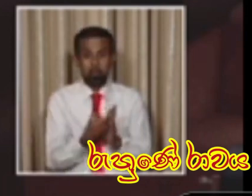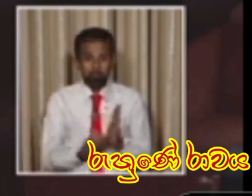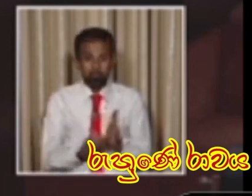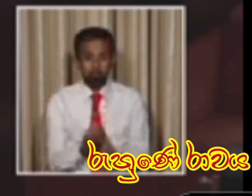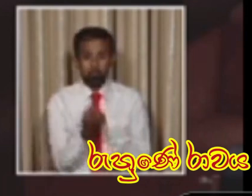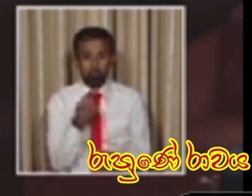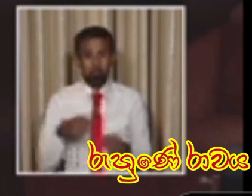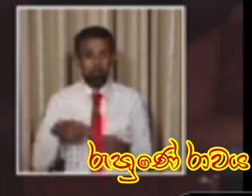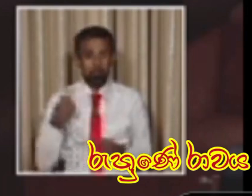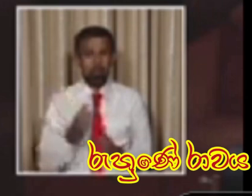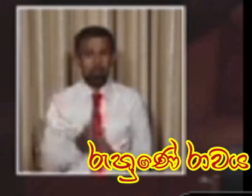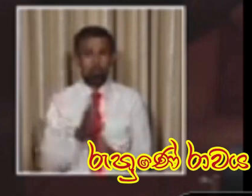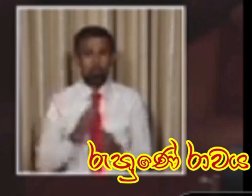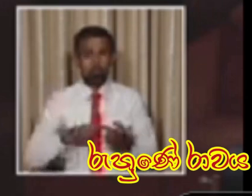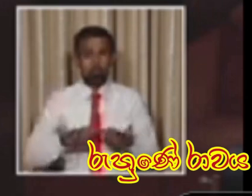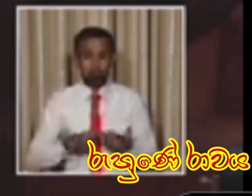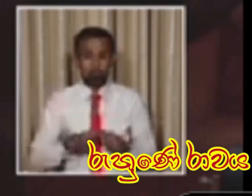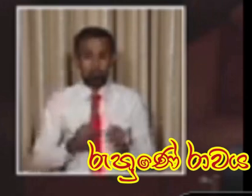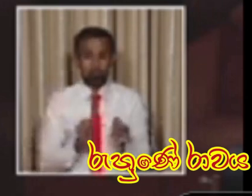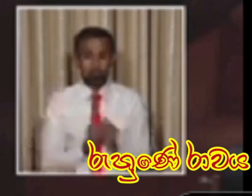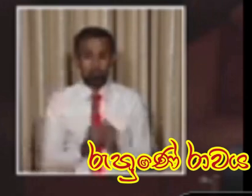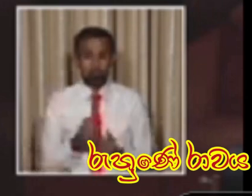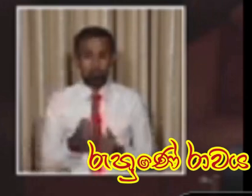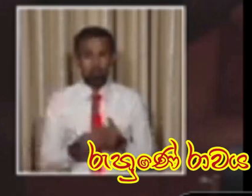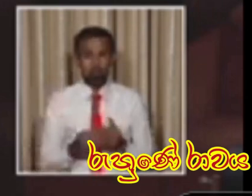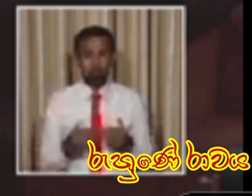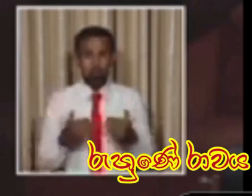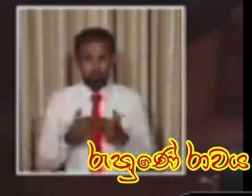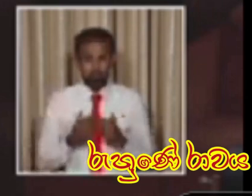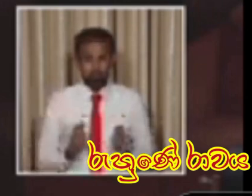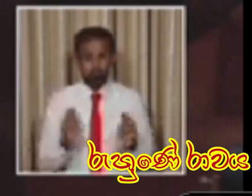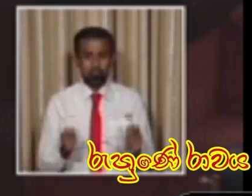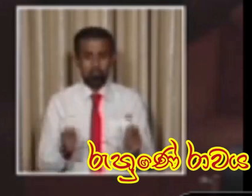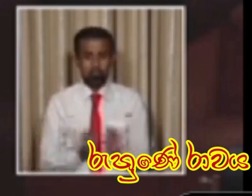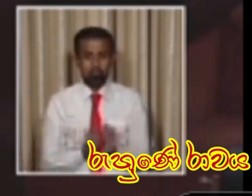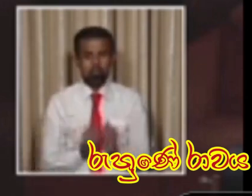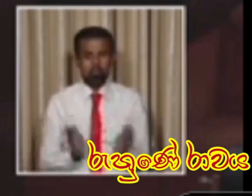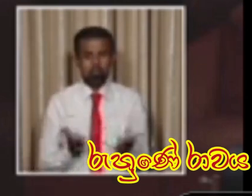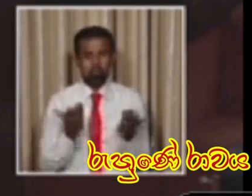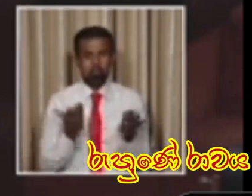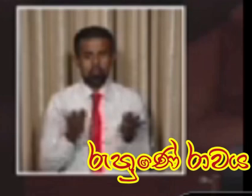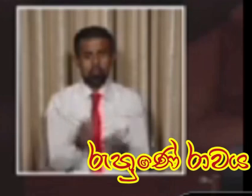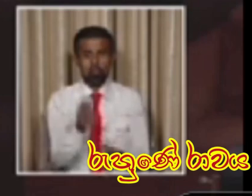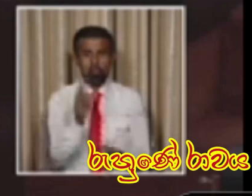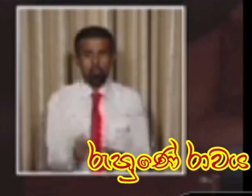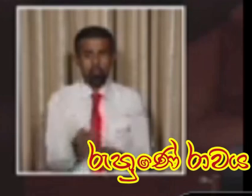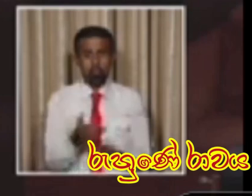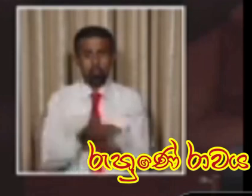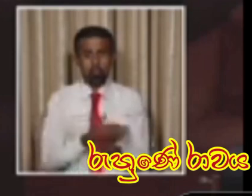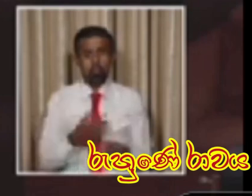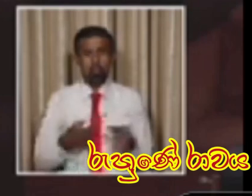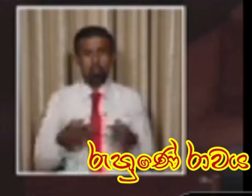තියෙනවා ඊළඟ ජනාධිපතිවරණයෙන් පස්සේ මෙන්න මේක කරනවා කියලා. හැබැයි ඒක අපි ඉදිරිපත් කළේ වැඩේ ක්‍රියාත්මක කරනකට ඔබතුමාලා ඊට ඉස්සෙල්ලා විරුද්ධ